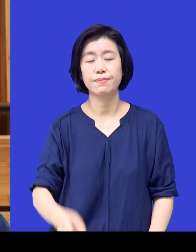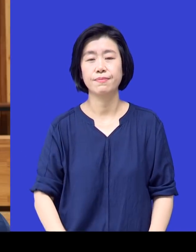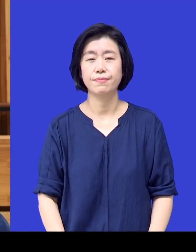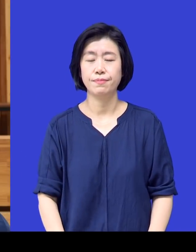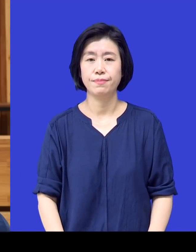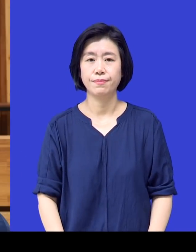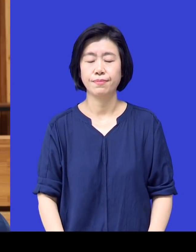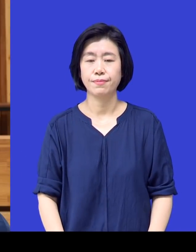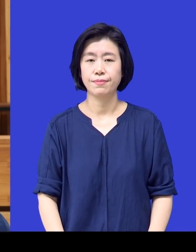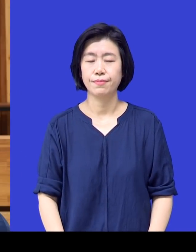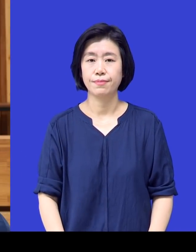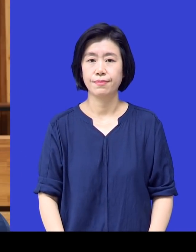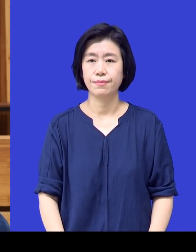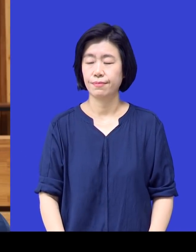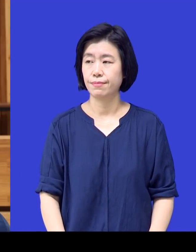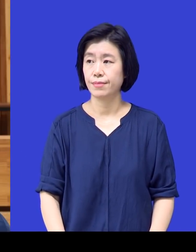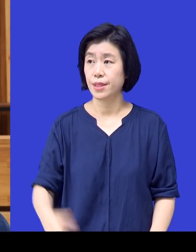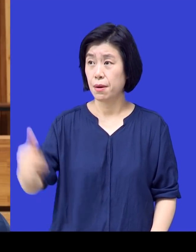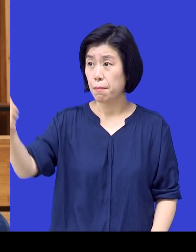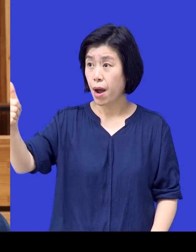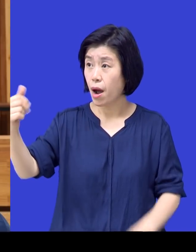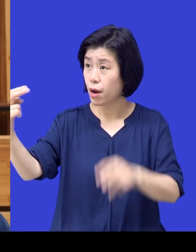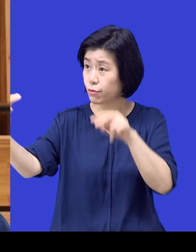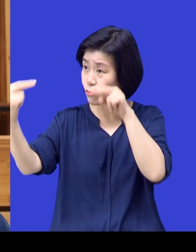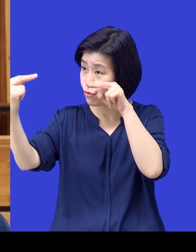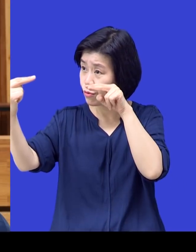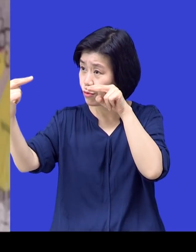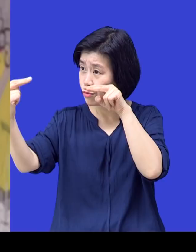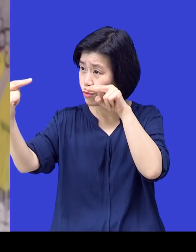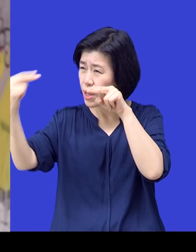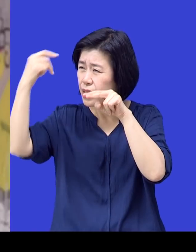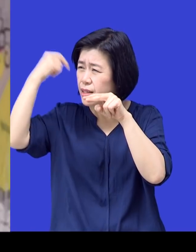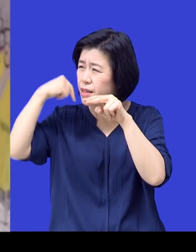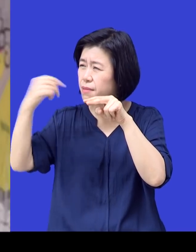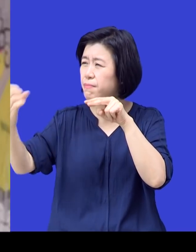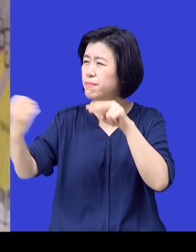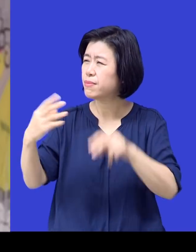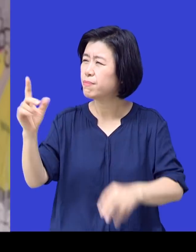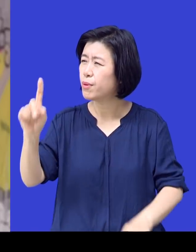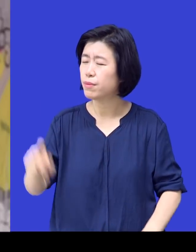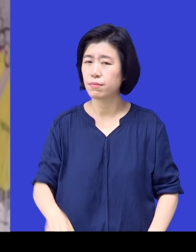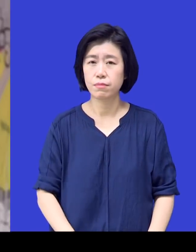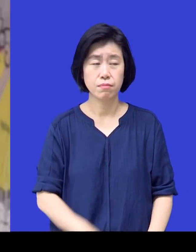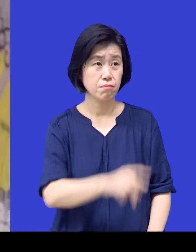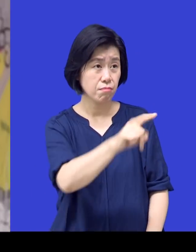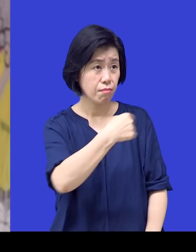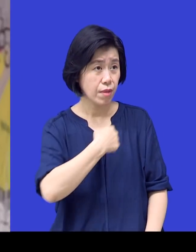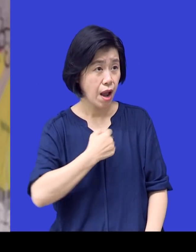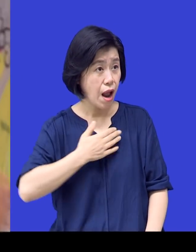그거였어요. 마치 이렇게 얘기하는 것 같았어요. 나 알아요.